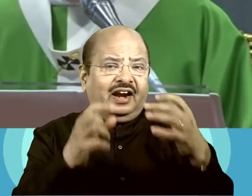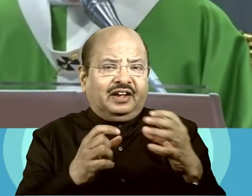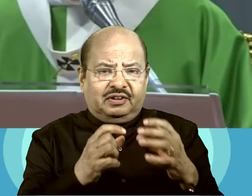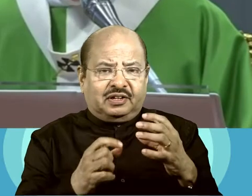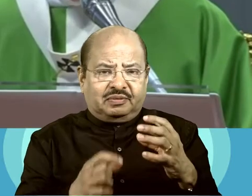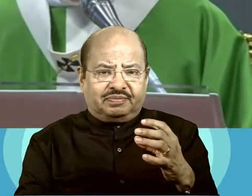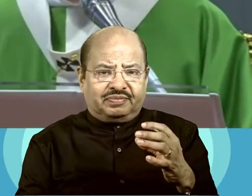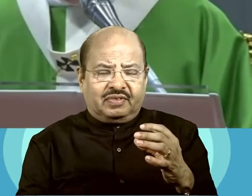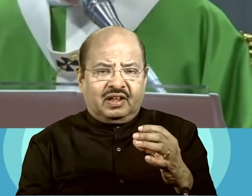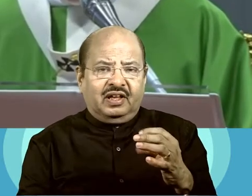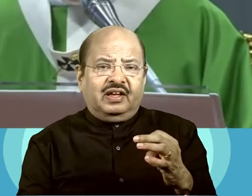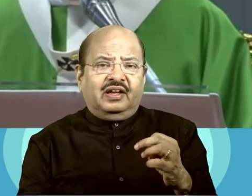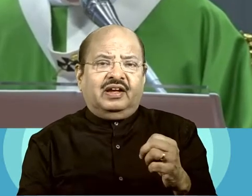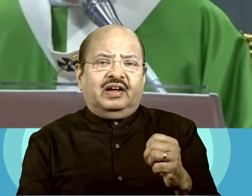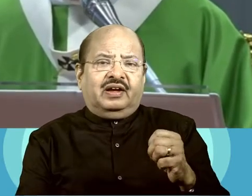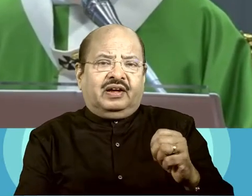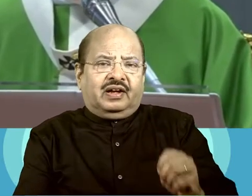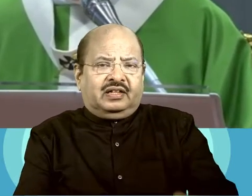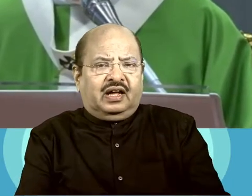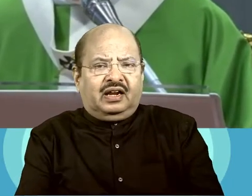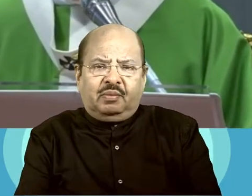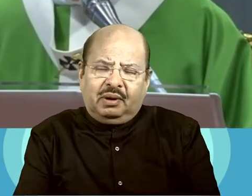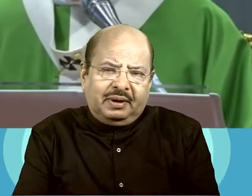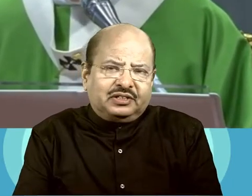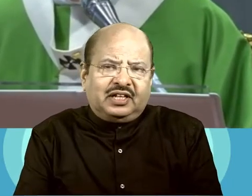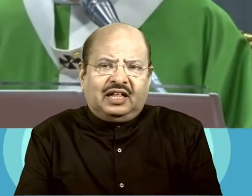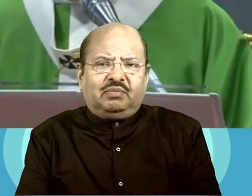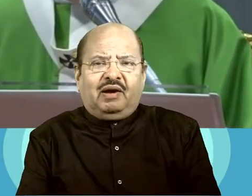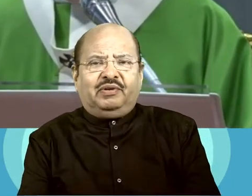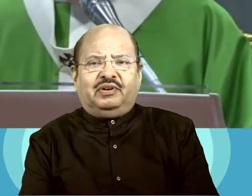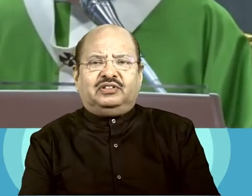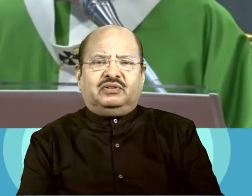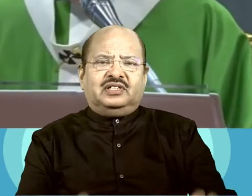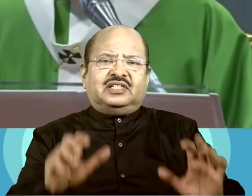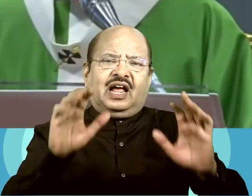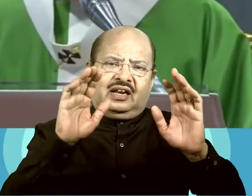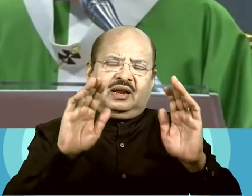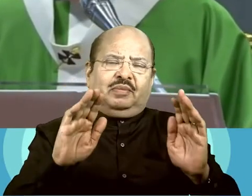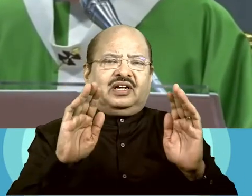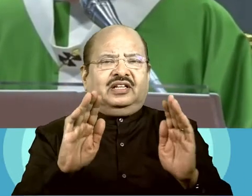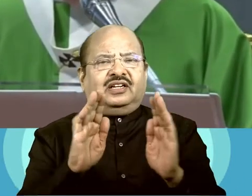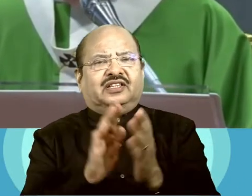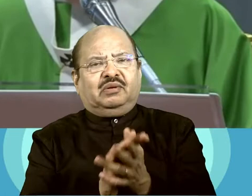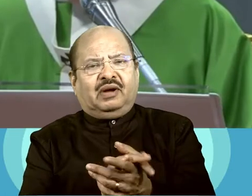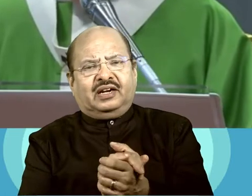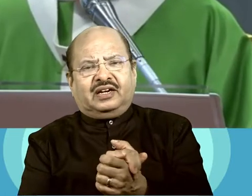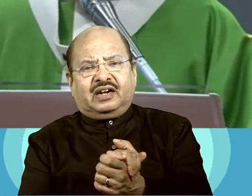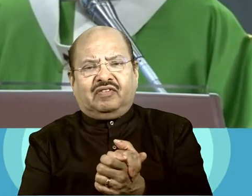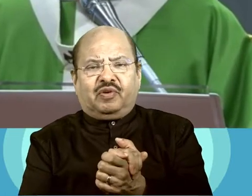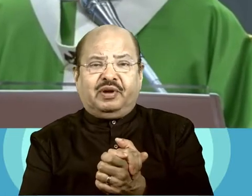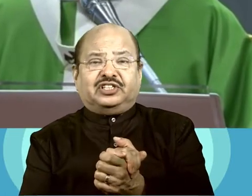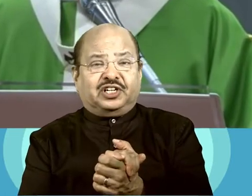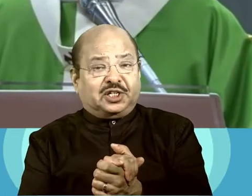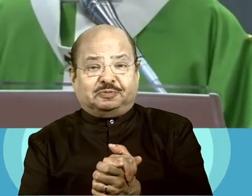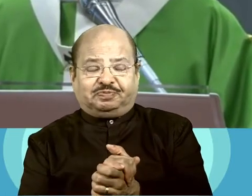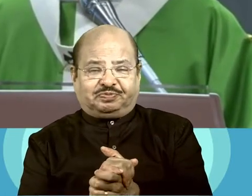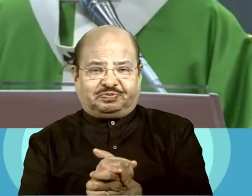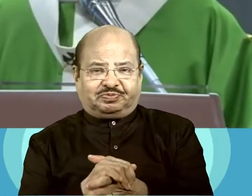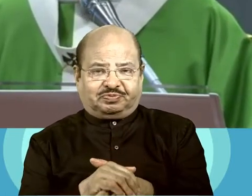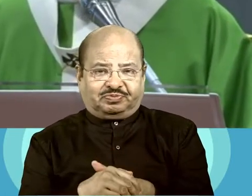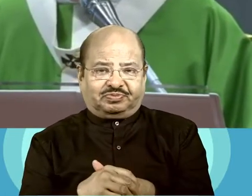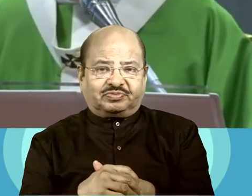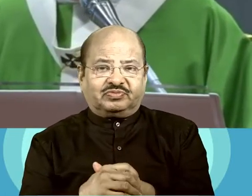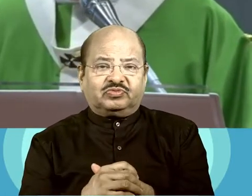എടുത്ത് കാണിക്കുന്നതും. എന്നാൽ നമ്മൾ പരിശുദ്ധാത്മാവിനോട് ചോദിച്ചാൽ നമുക്കിത് കൃത്യമായിട്ട് കൺഫർമേഷൻ കിട്ടും.